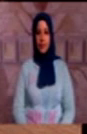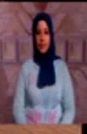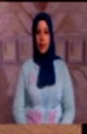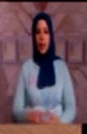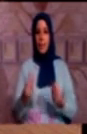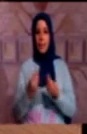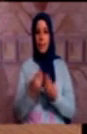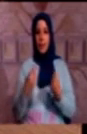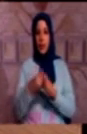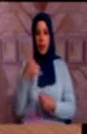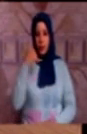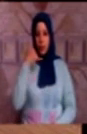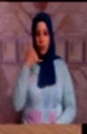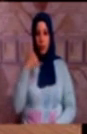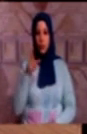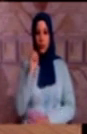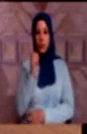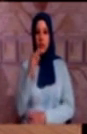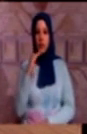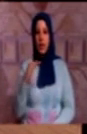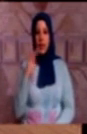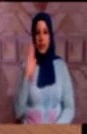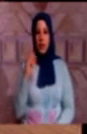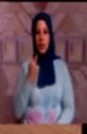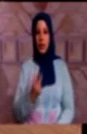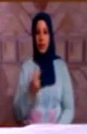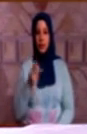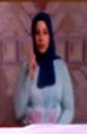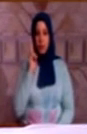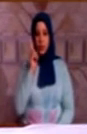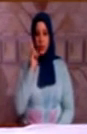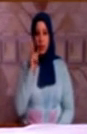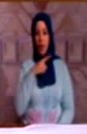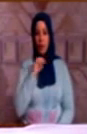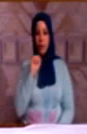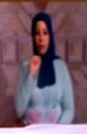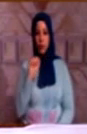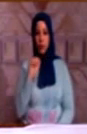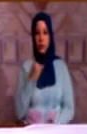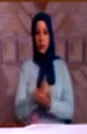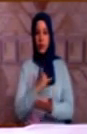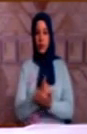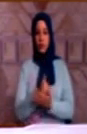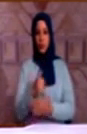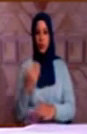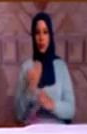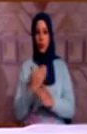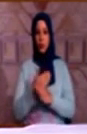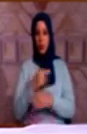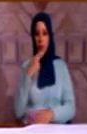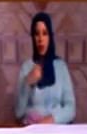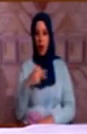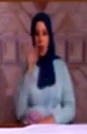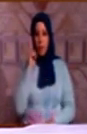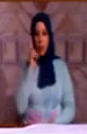ومعنا على الهاتف الاستاذ حسن ابو خزيم الصحفي المتخصص في شؤون مجلس الوزراء للتعقيب على هذا